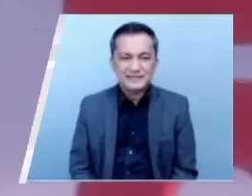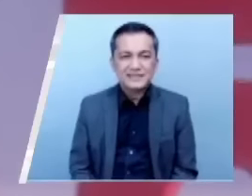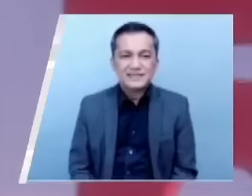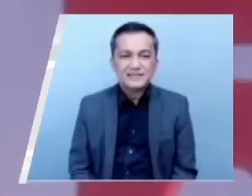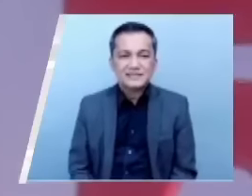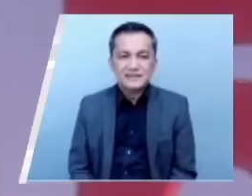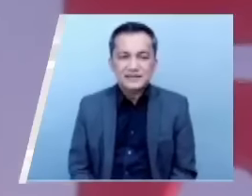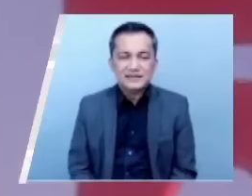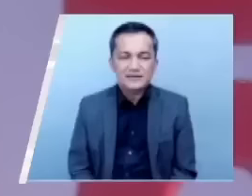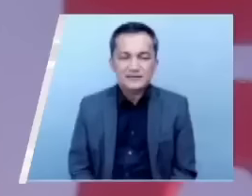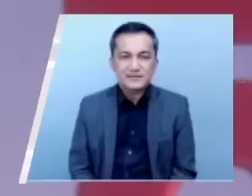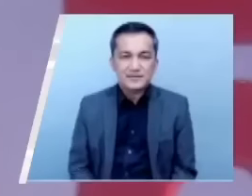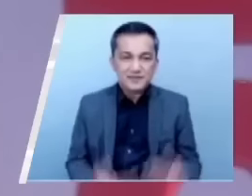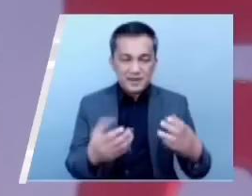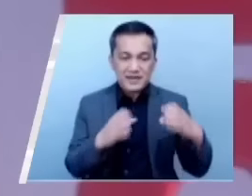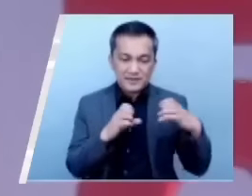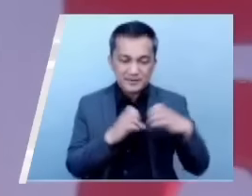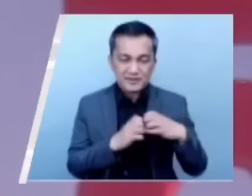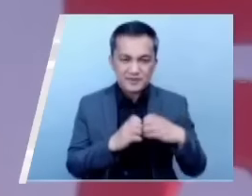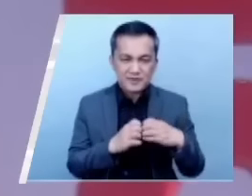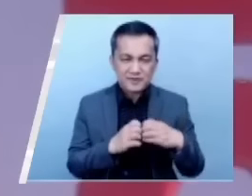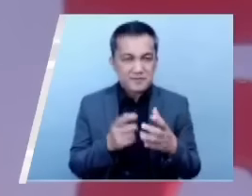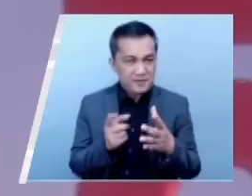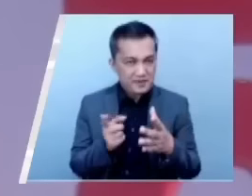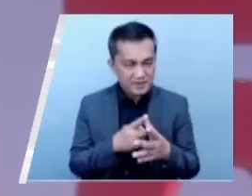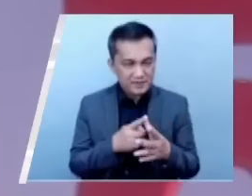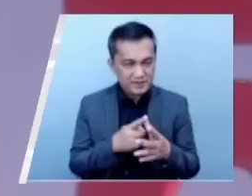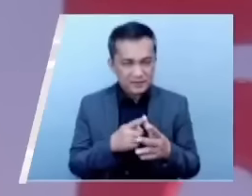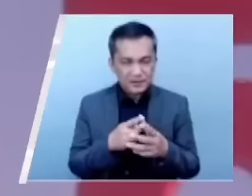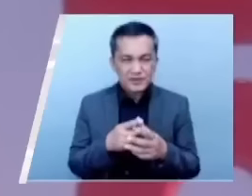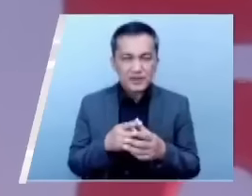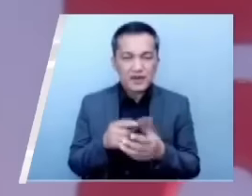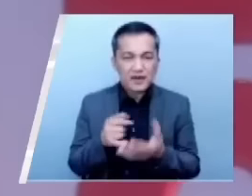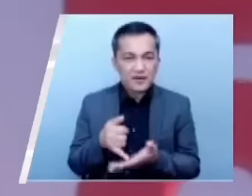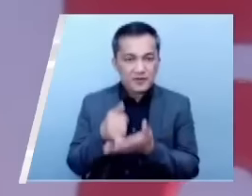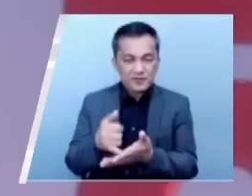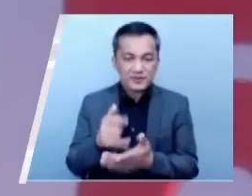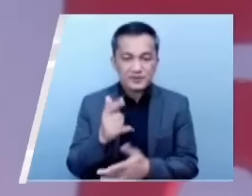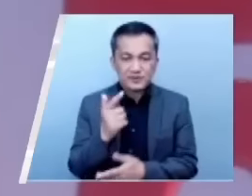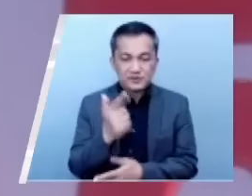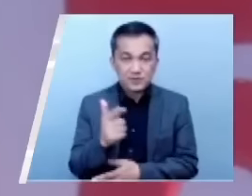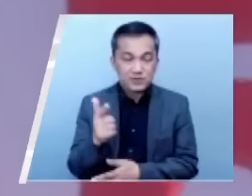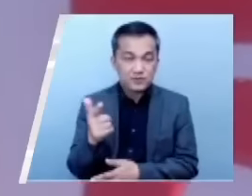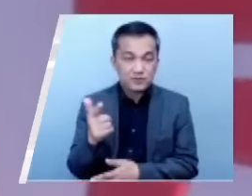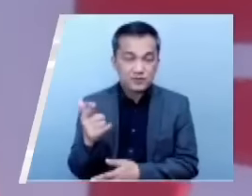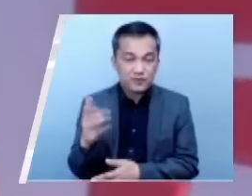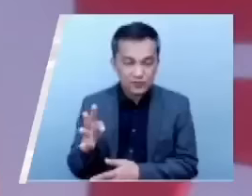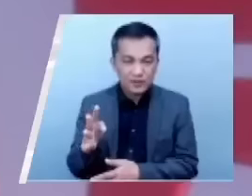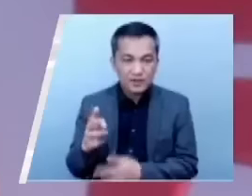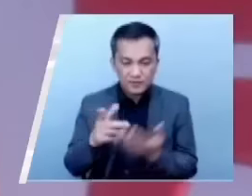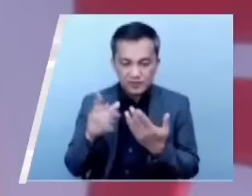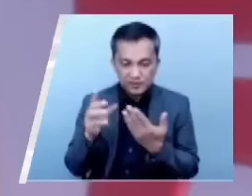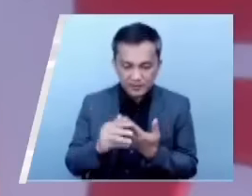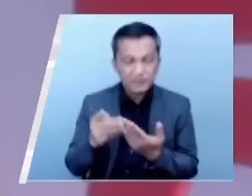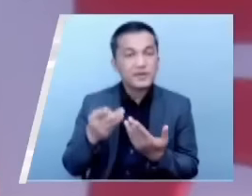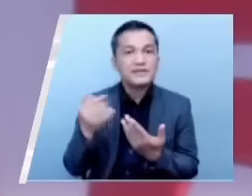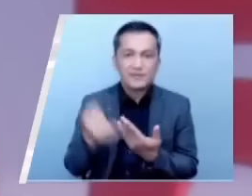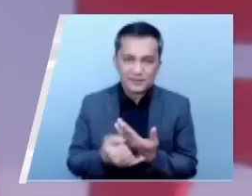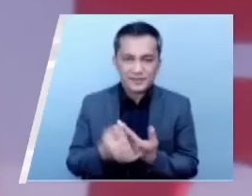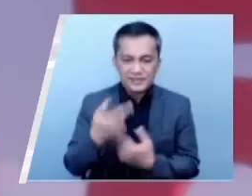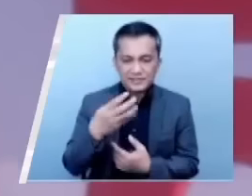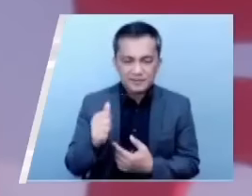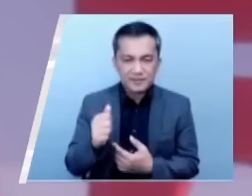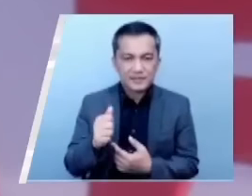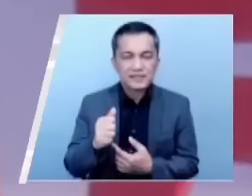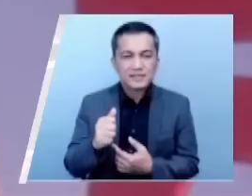Mga Kapuso, may buena manong parangal para po sa taong 2024 ang ilang programa at proyekto ng GMA Integrated